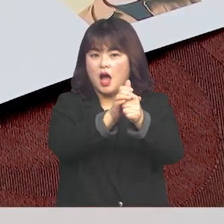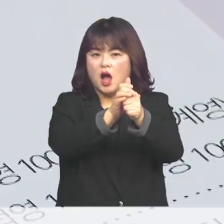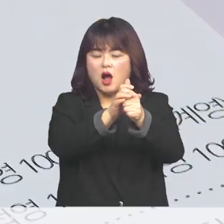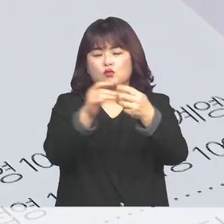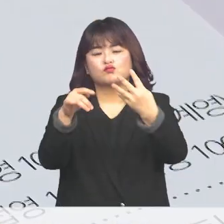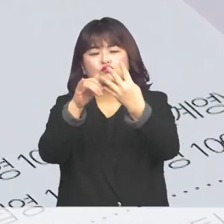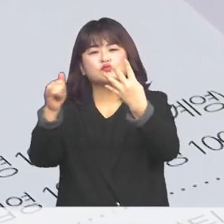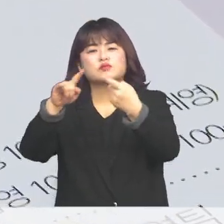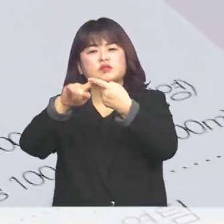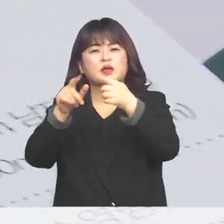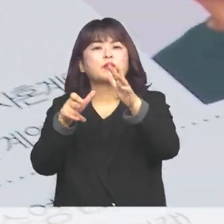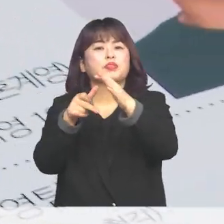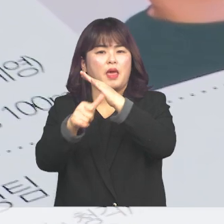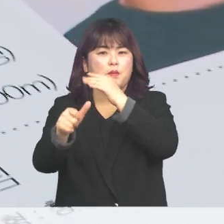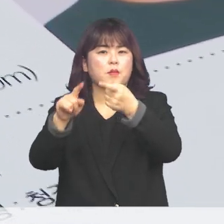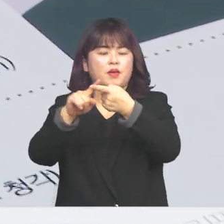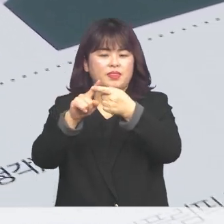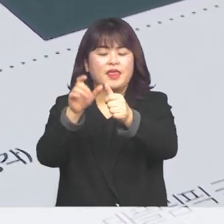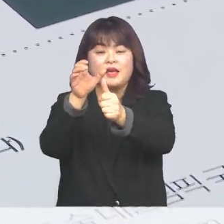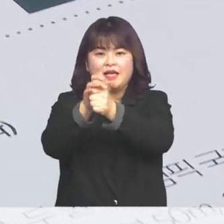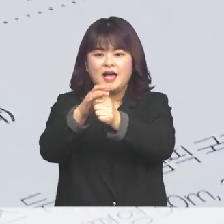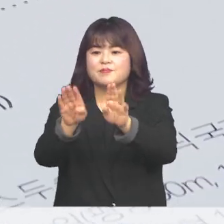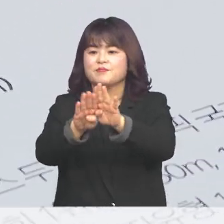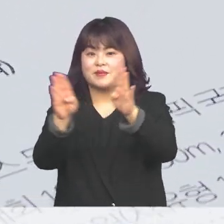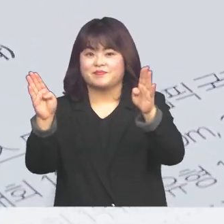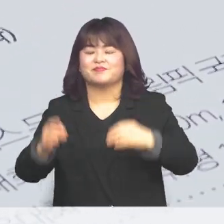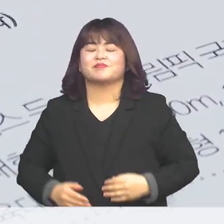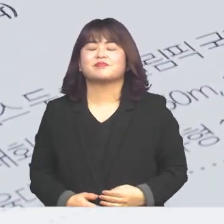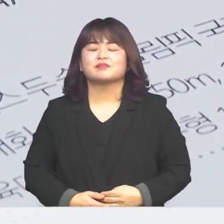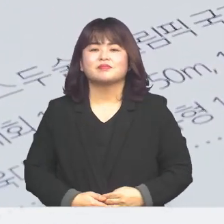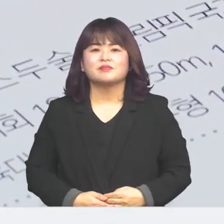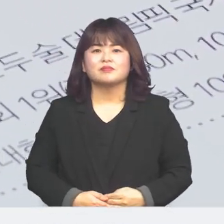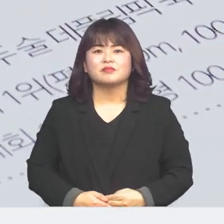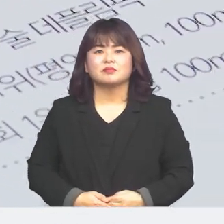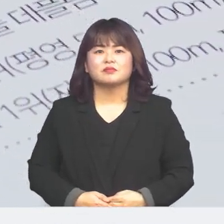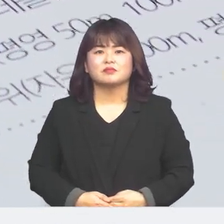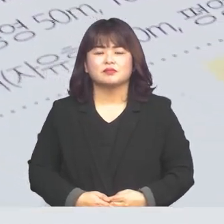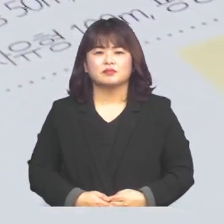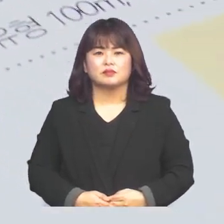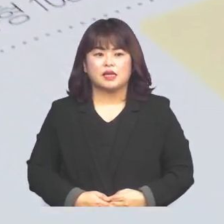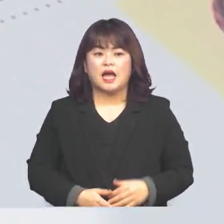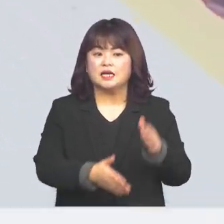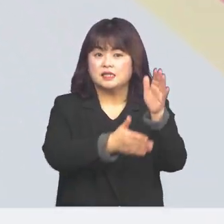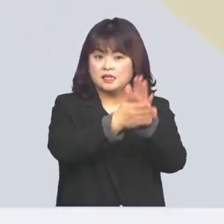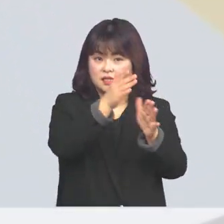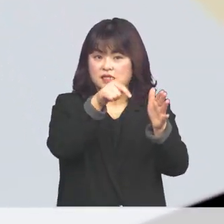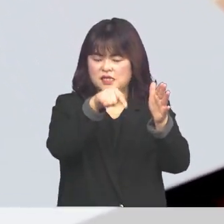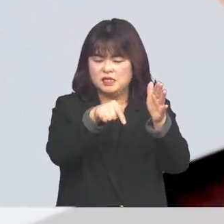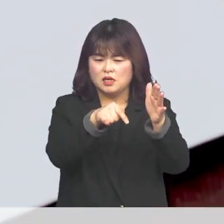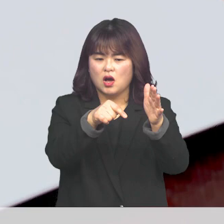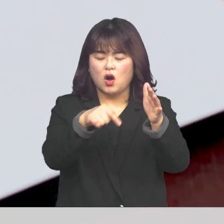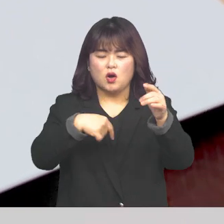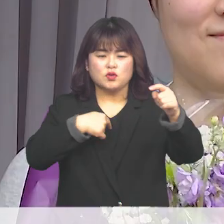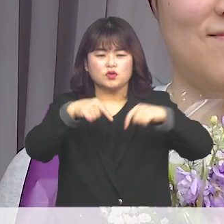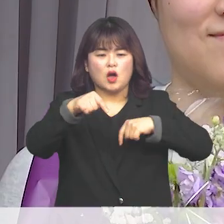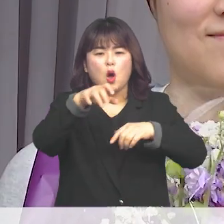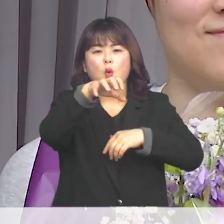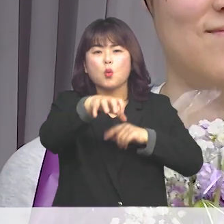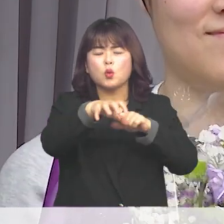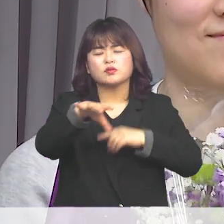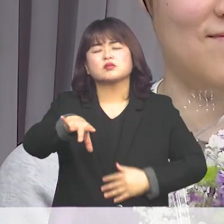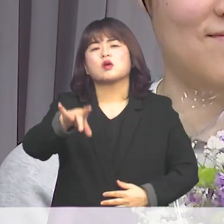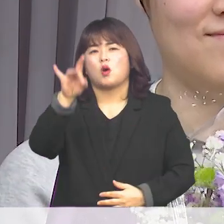조기성, 최혜지, 권용화, 오석준 선수 등 4명이 창단 멤버로 합류했습니다. 시군 지자체